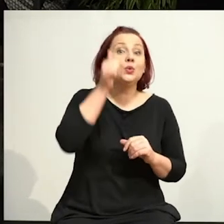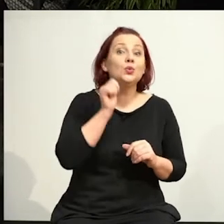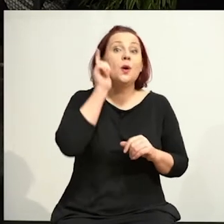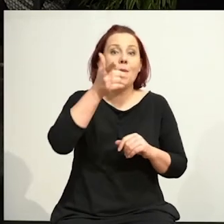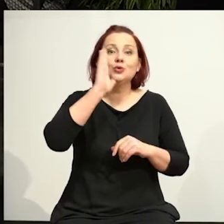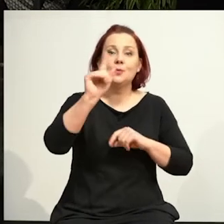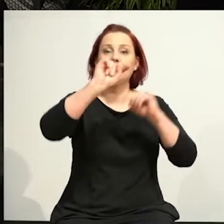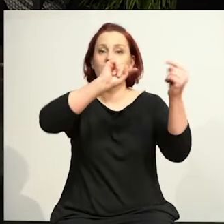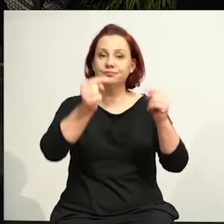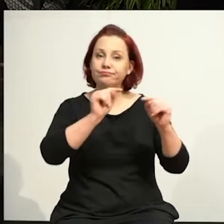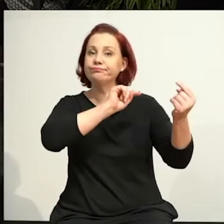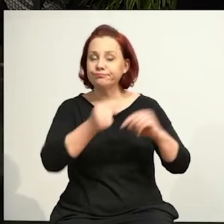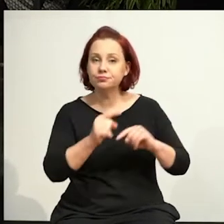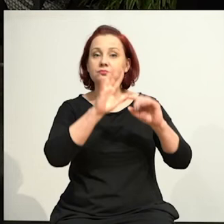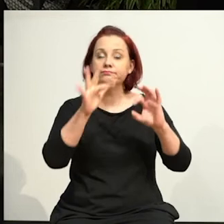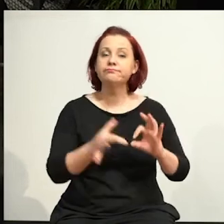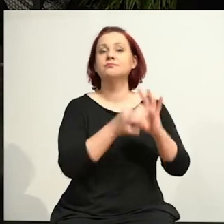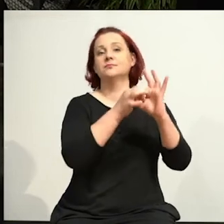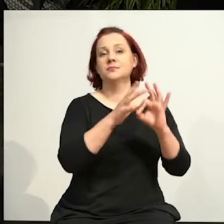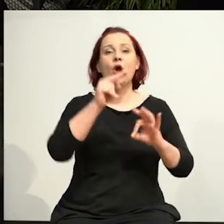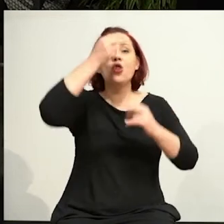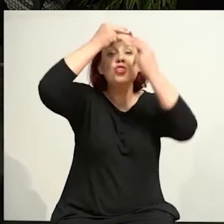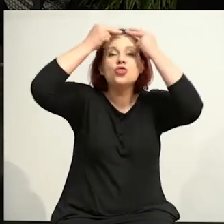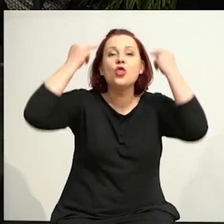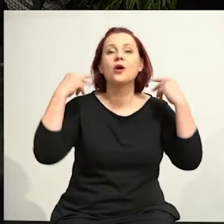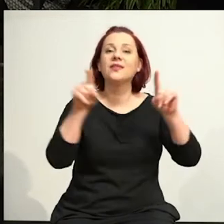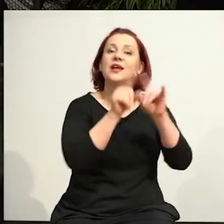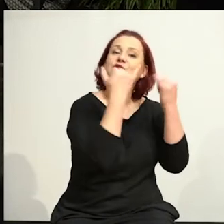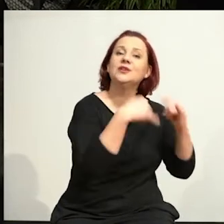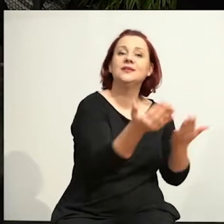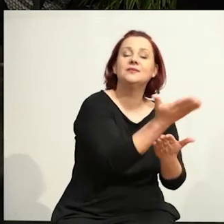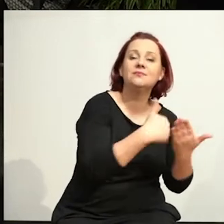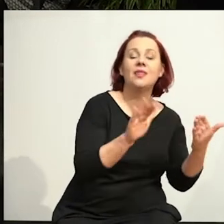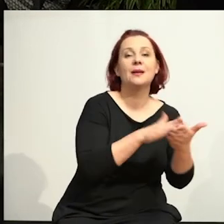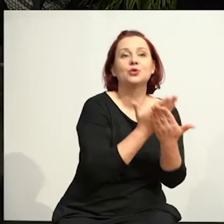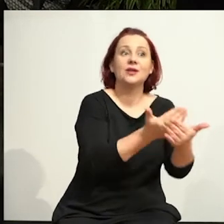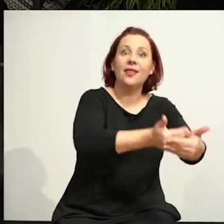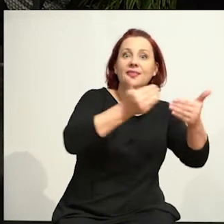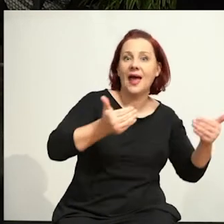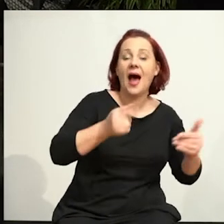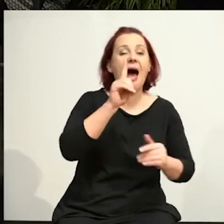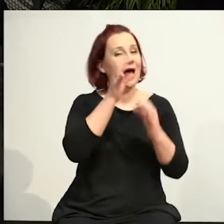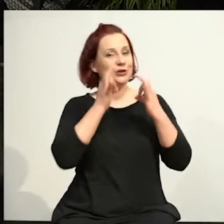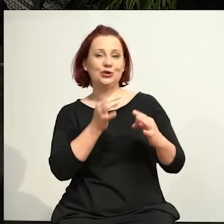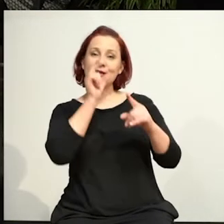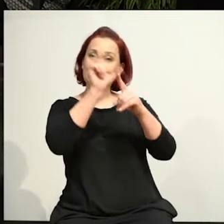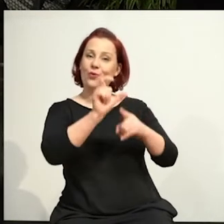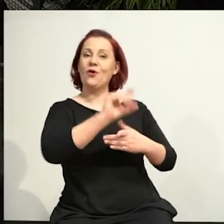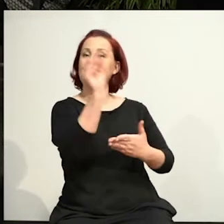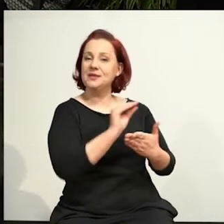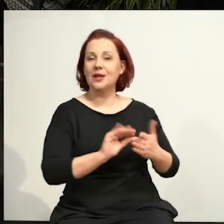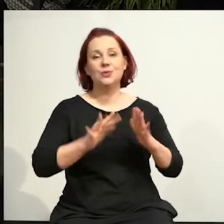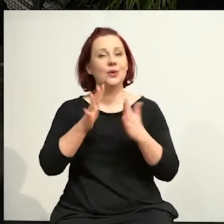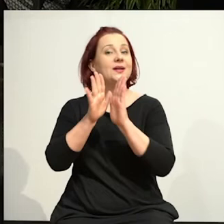które koncentrują się wokół związków Norwida z innymi dziedzinami sztuki, na przykład teatrem. Ale dzisiaj skupiamy się na słowie pisanym, na